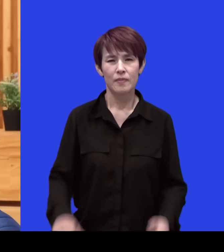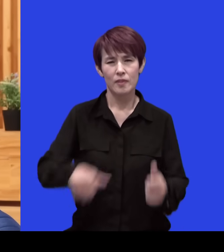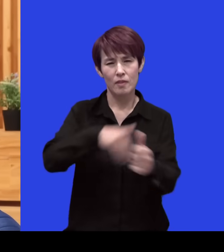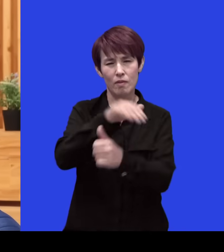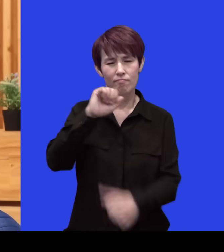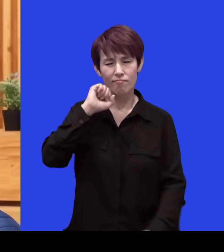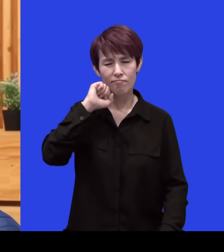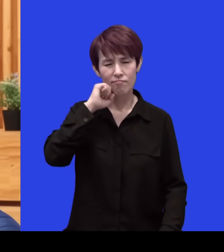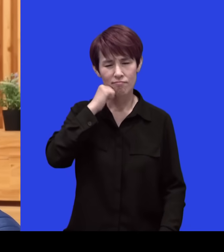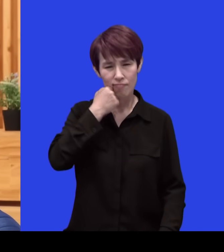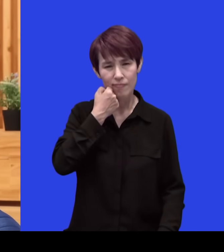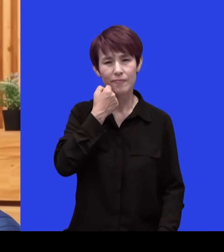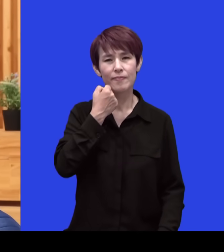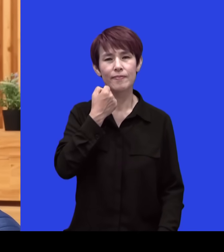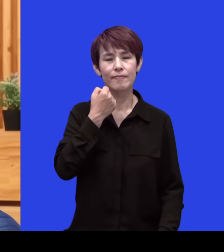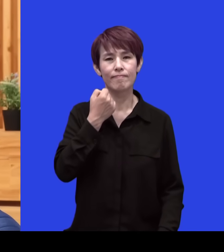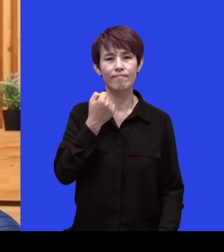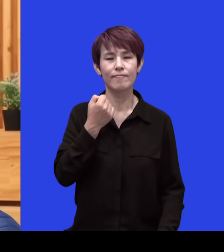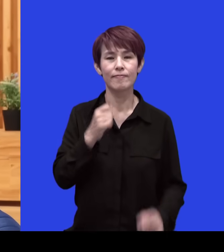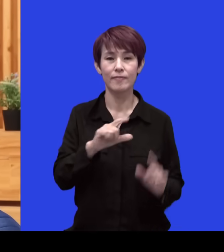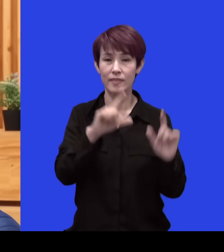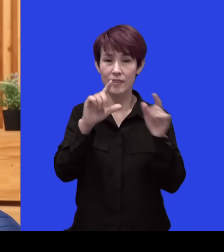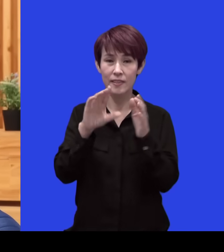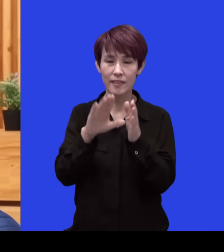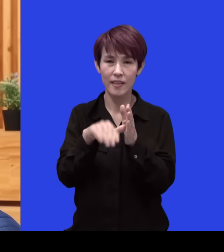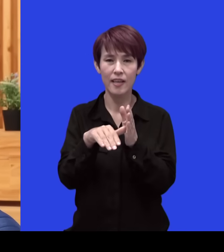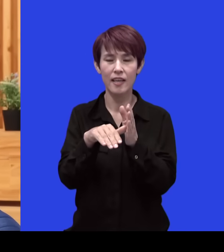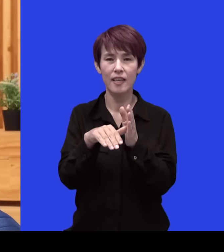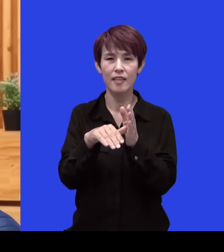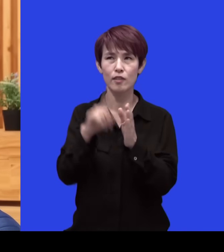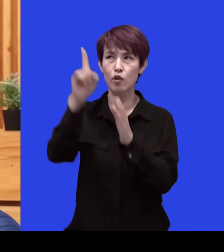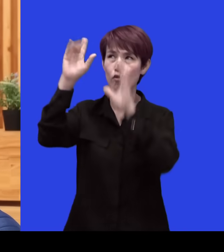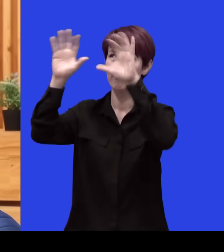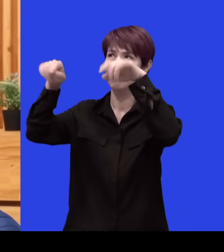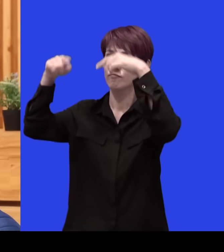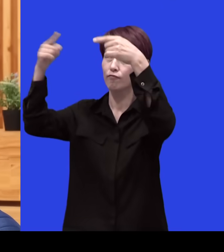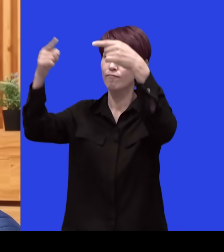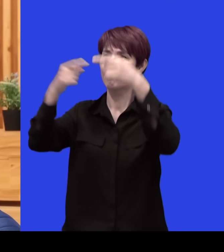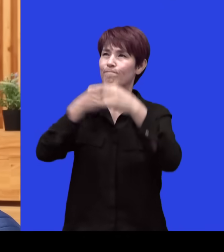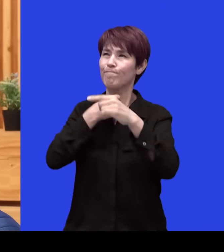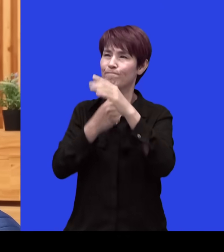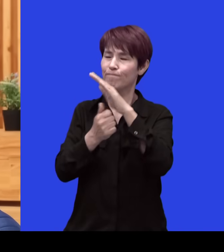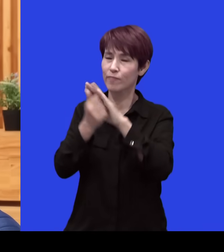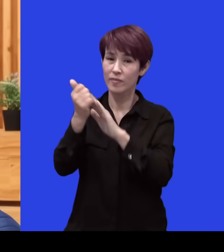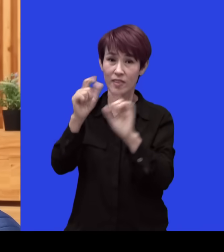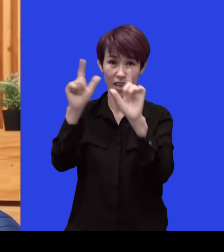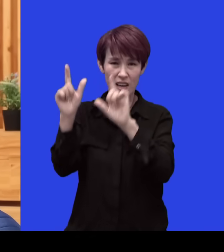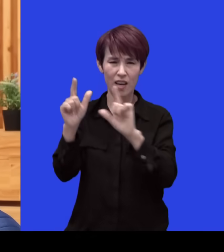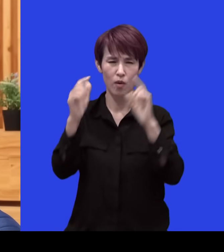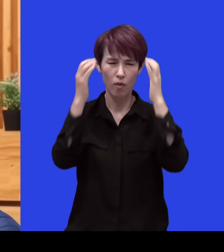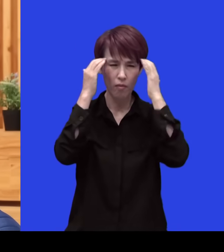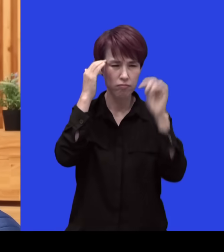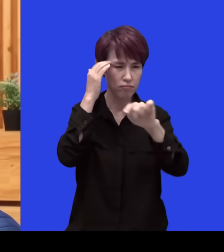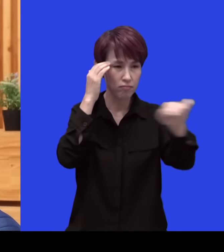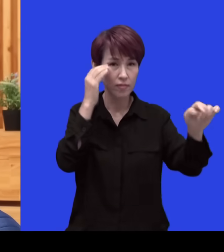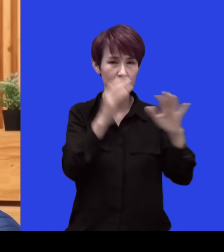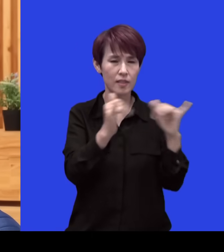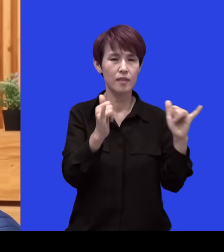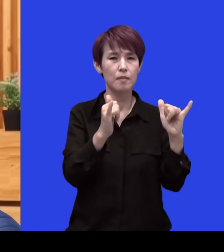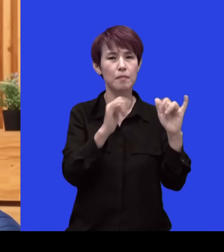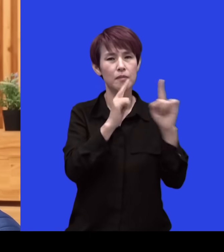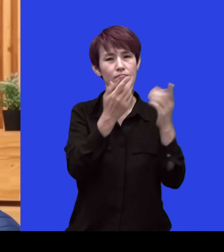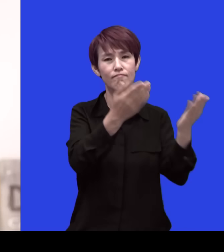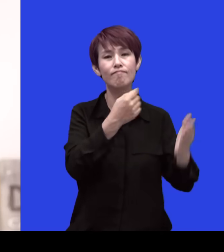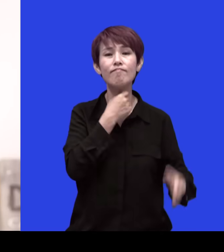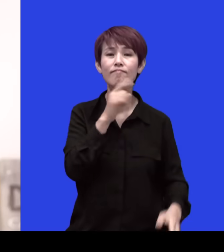가운데 지내오시면서 정말 천국 소망을 꿈꾸게 되셨는데 지금도 많은 고난 가운데 있는 분들에게 목사님 어떤 말씀을